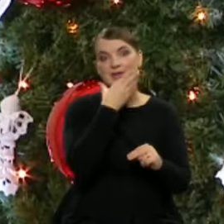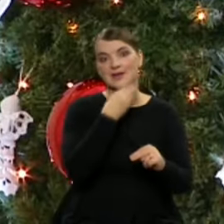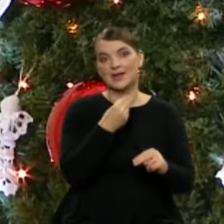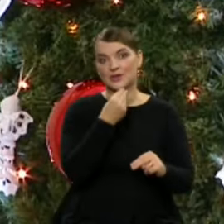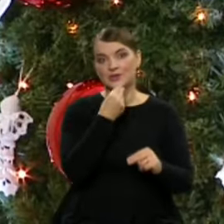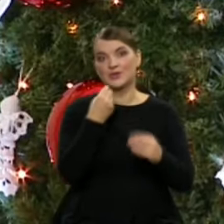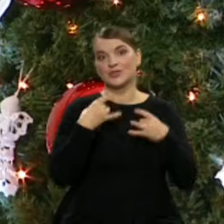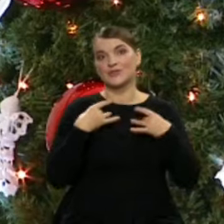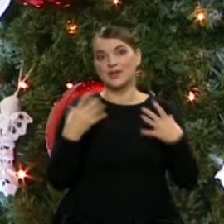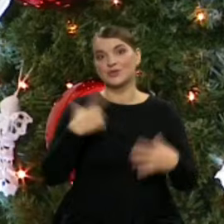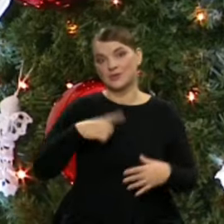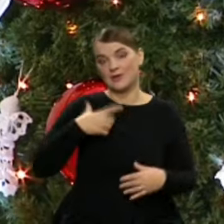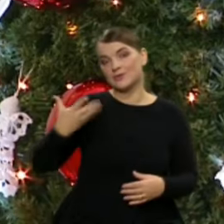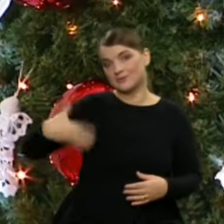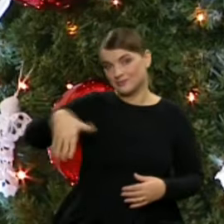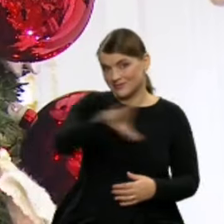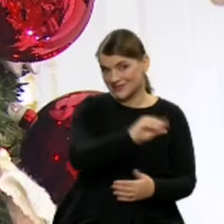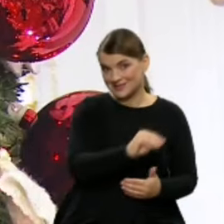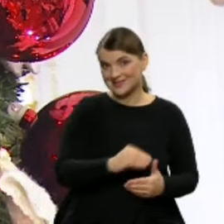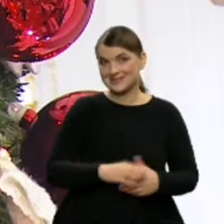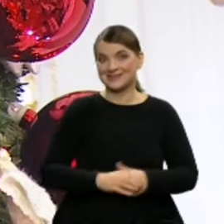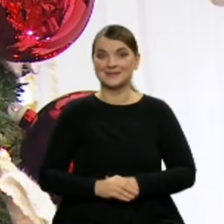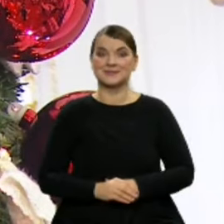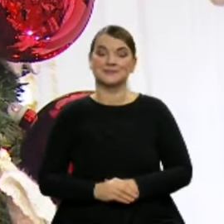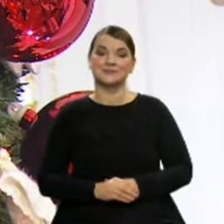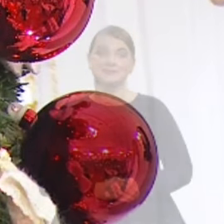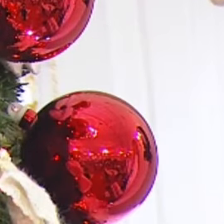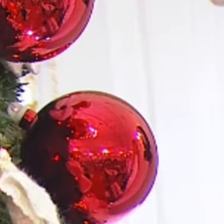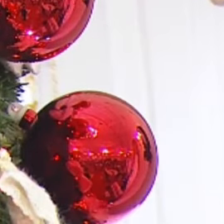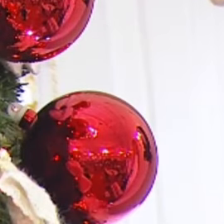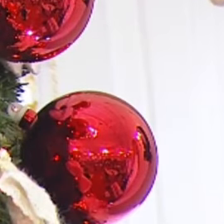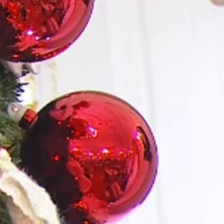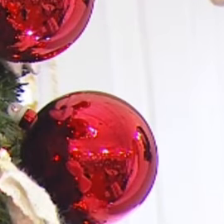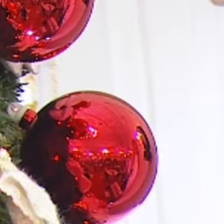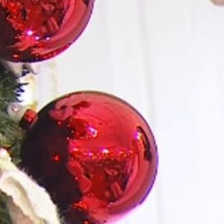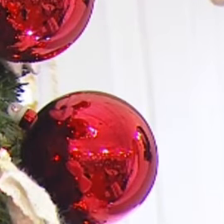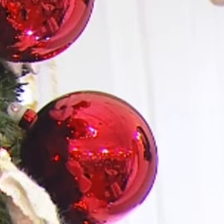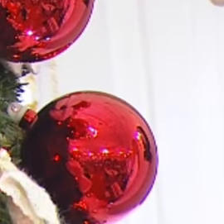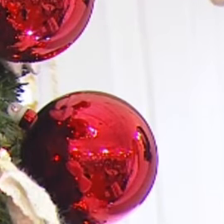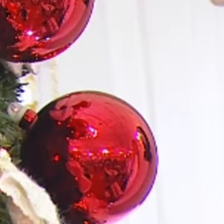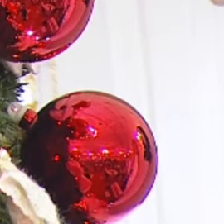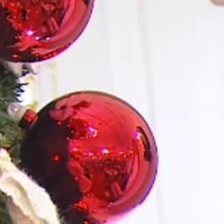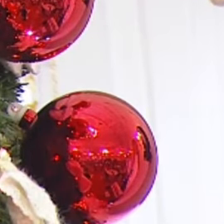Gražaus švenčių laukimo visiems. Трансляция.